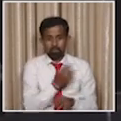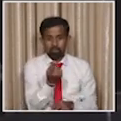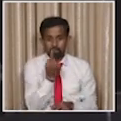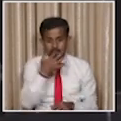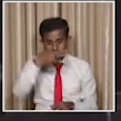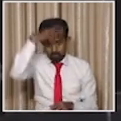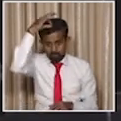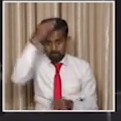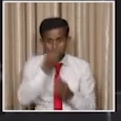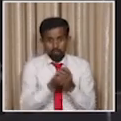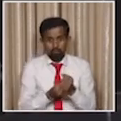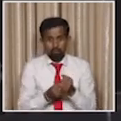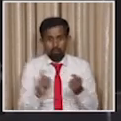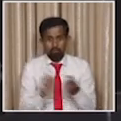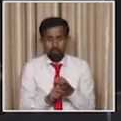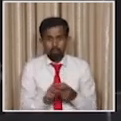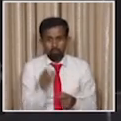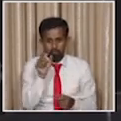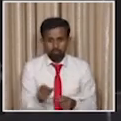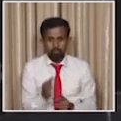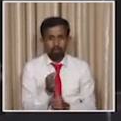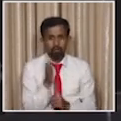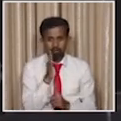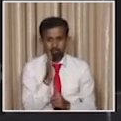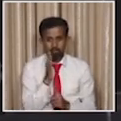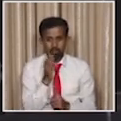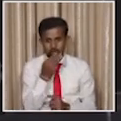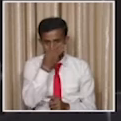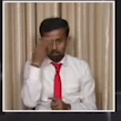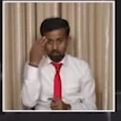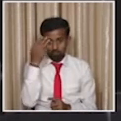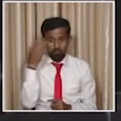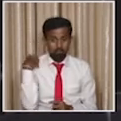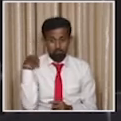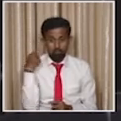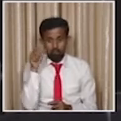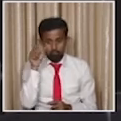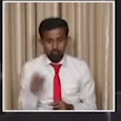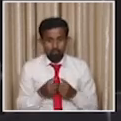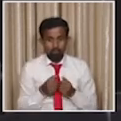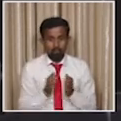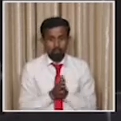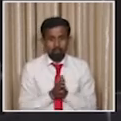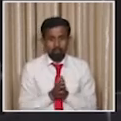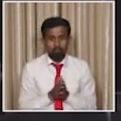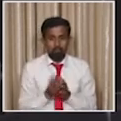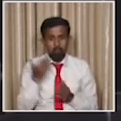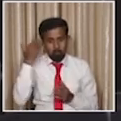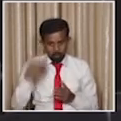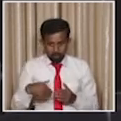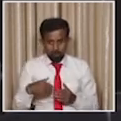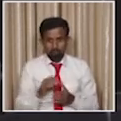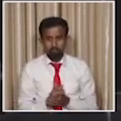සිංහල ජාතිවාදී පුද්ගලයෙක් ජනාධිපති කරන්න දෙමළ මුස්ලිම් අන්තවාදී කට්ටියක් තමන්ගේ ජීවිත බිල්ලට දෙයිද